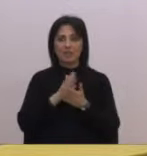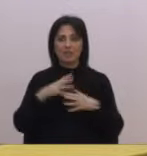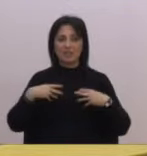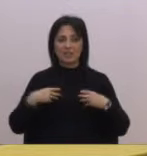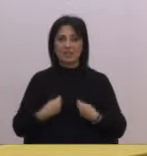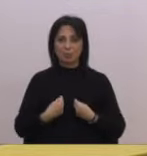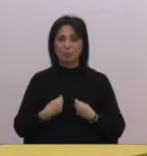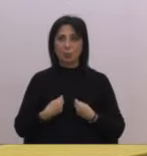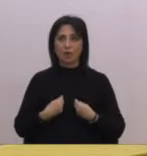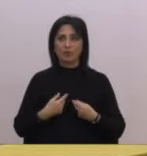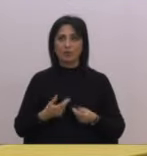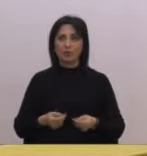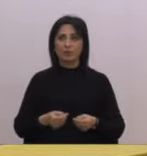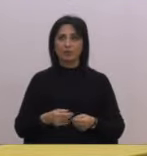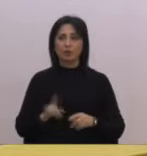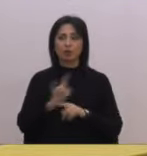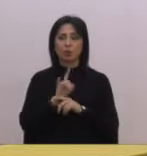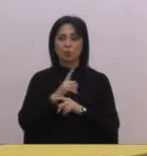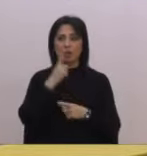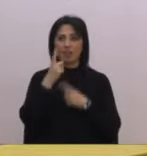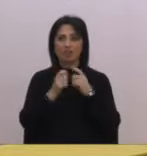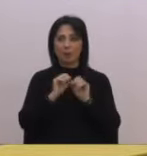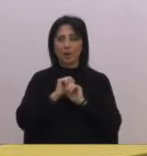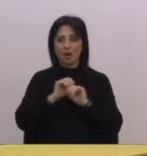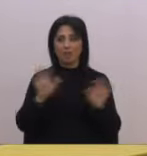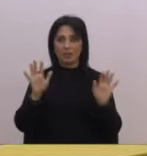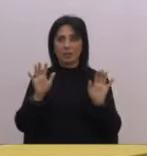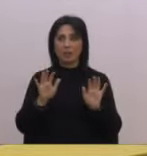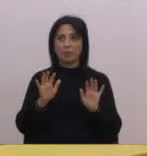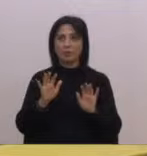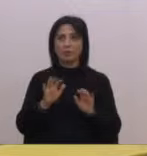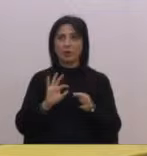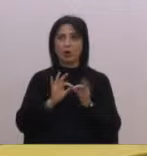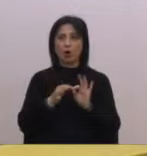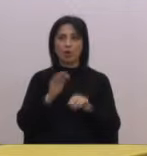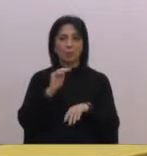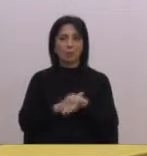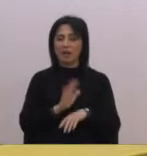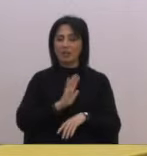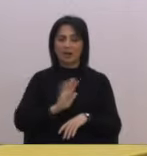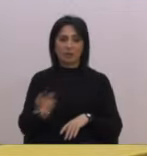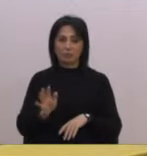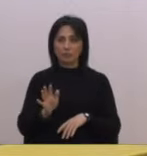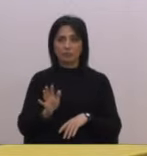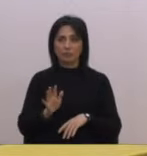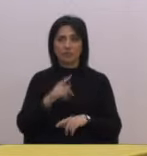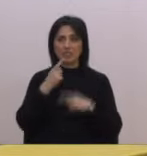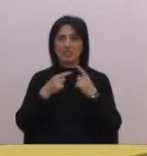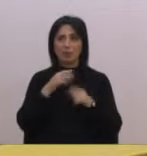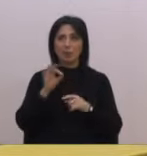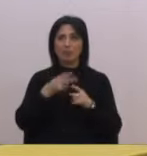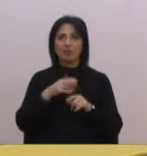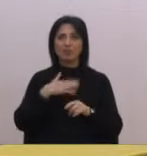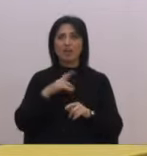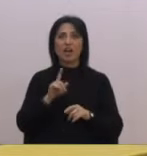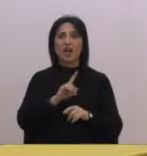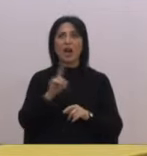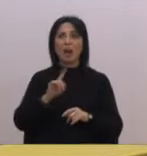სამწუხაროდ, ანუ სრულ ინფორმაციის გავრცელება კონკრეტულად ფაქტი არ ქონდათ. Საუბარი იმაზე, რომ ჩვენ გვაქვს